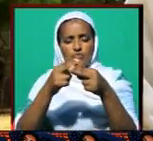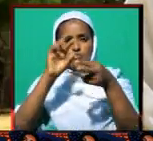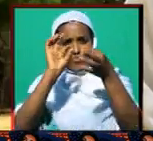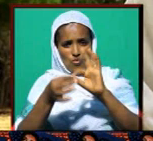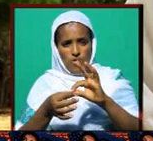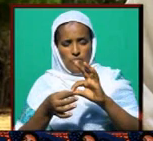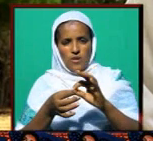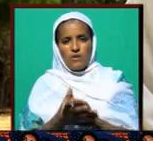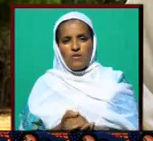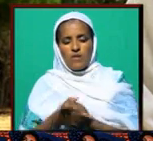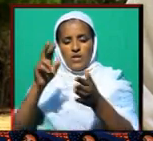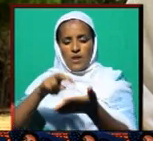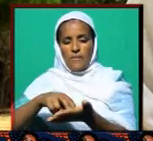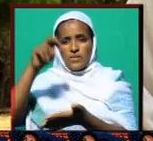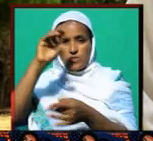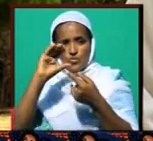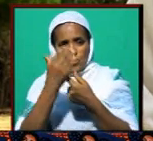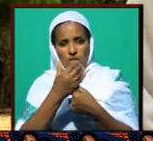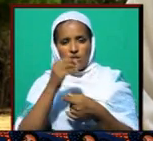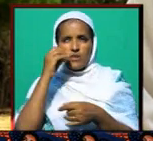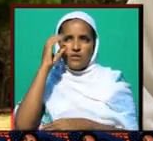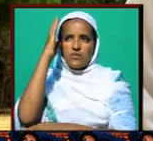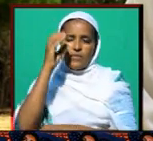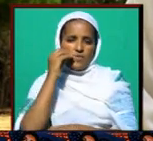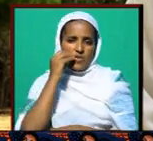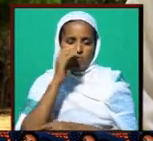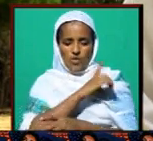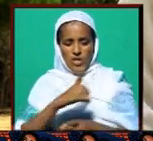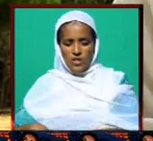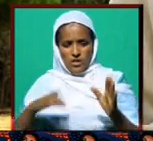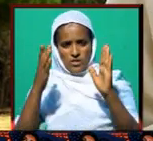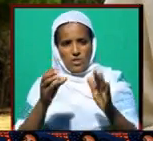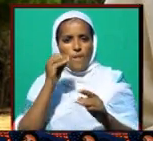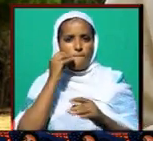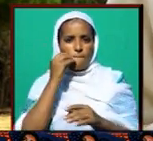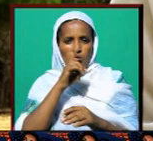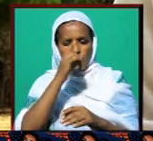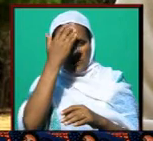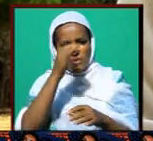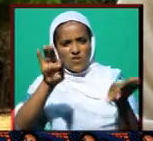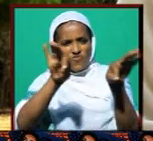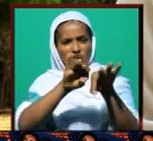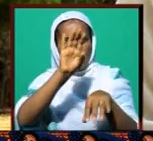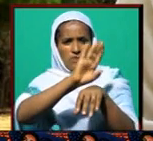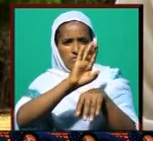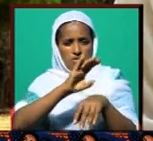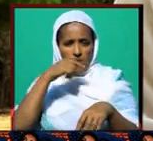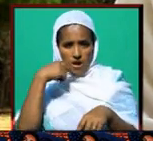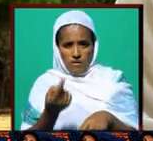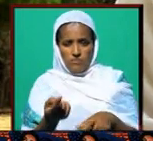ቤተ ክርስቲያን እንዲያው ከስሙ ትርጓሜ ከመነሳት አንጻር ቤተ እግዚአብሔር ነው፣ የክርስቲያኖችን ቤት